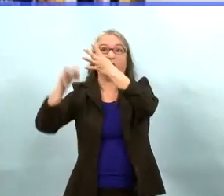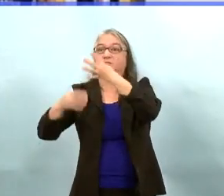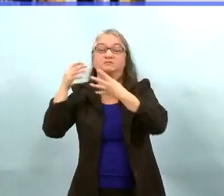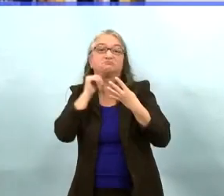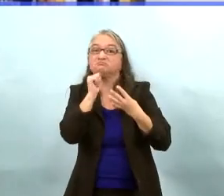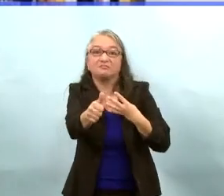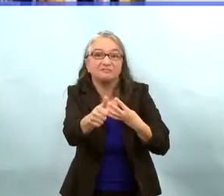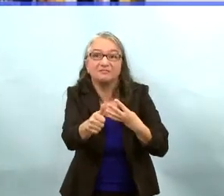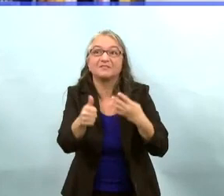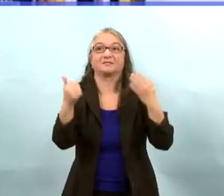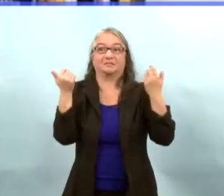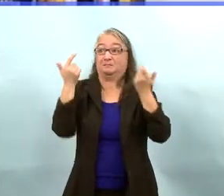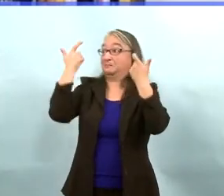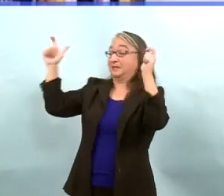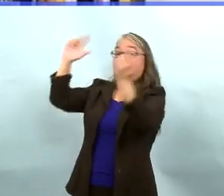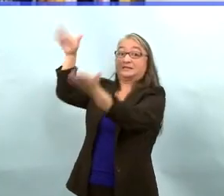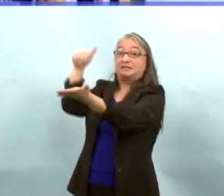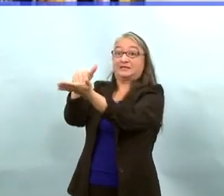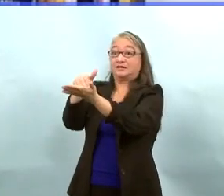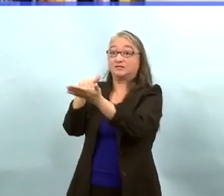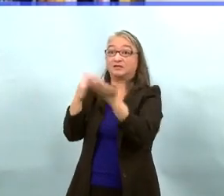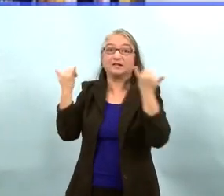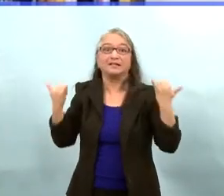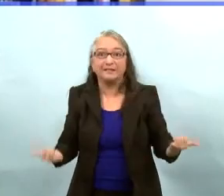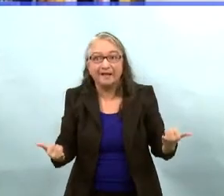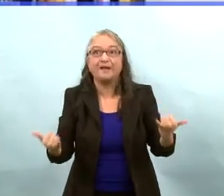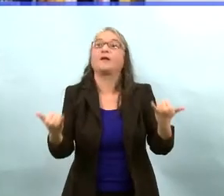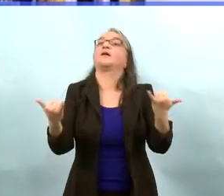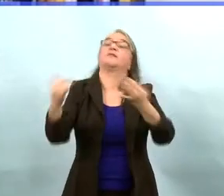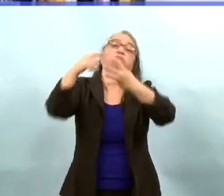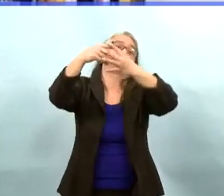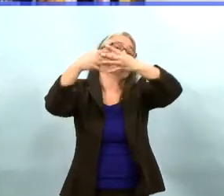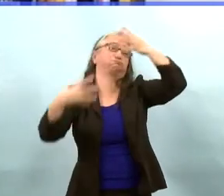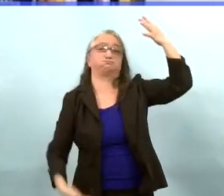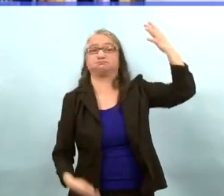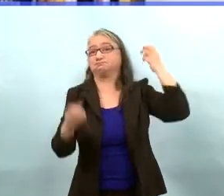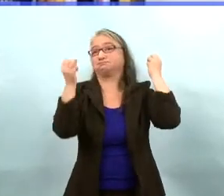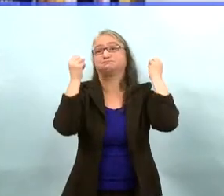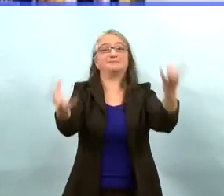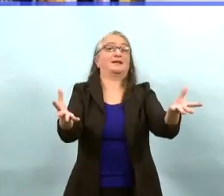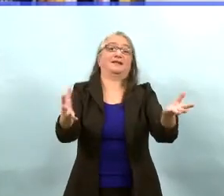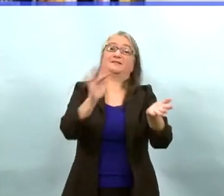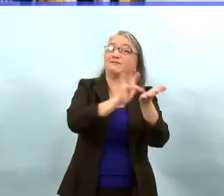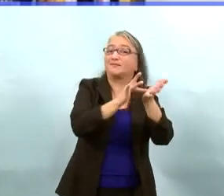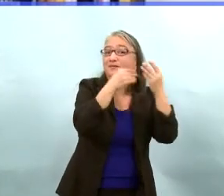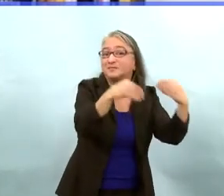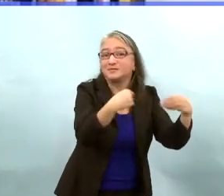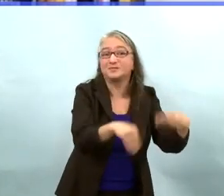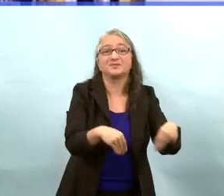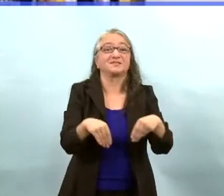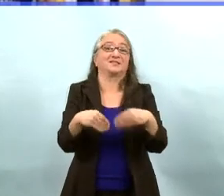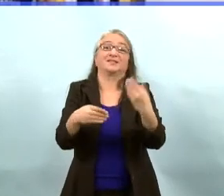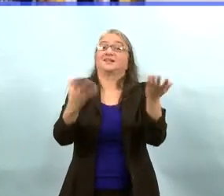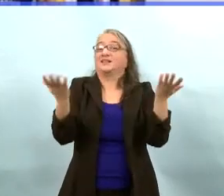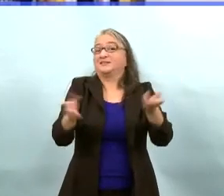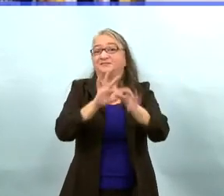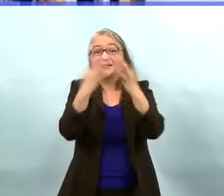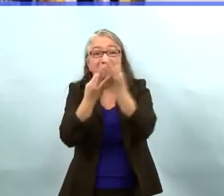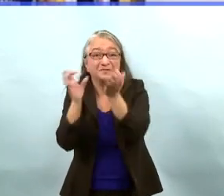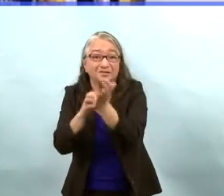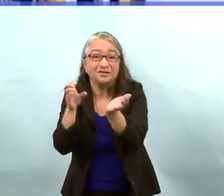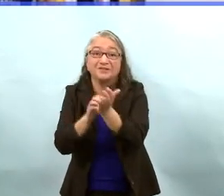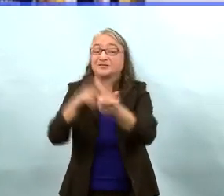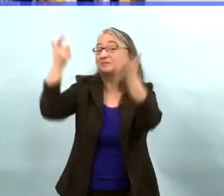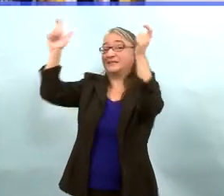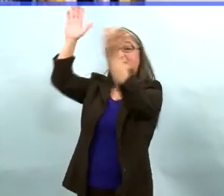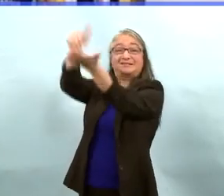provincial. Mais on sait que c'est tellement plus pratique pour les familles. Donc, je préfère nettement avoir une situation dans